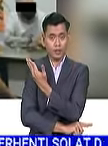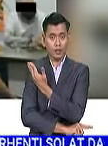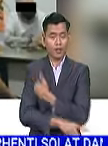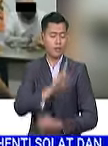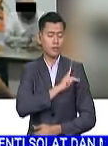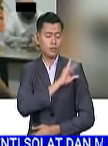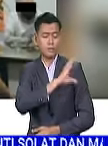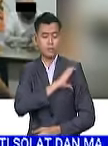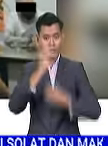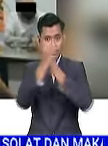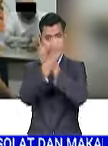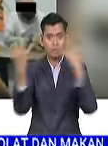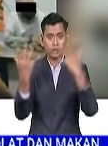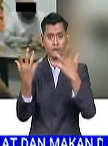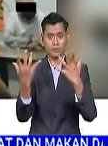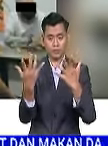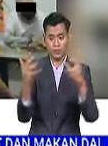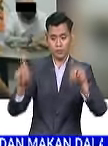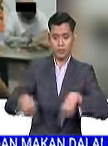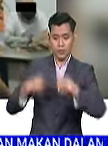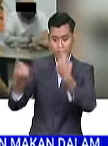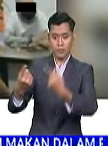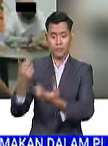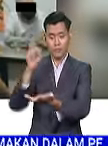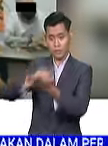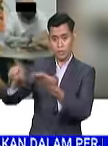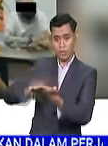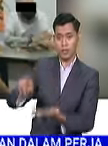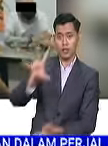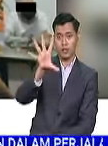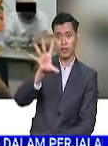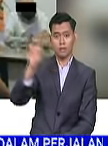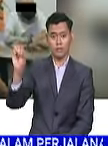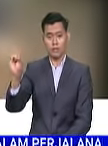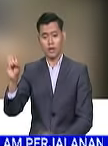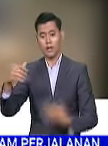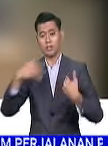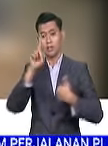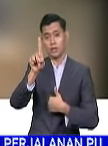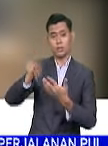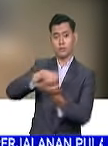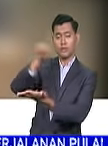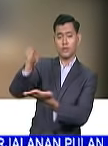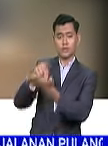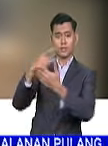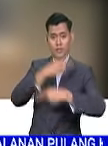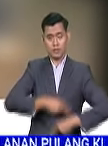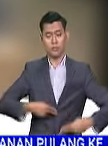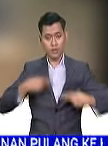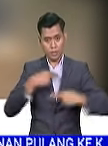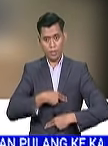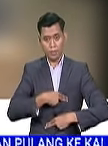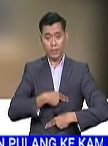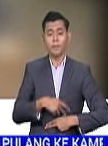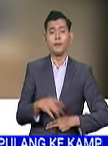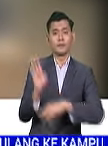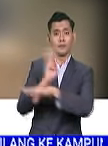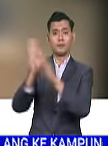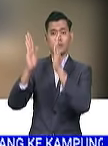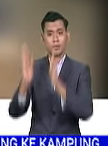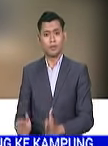kenyataan memberitahu serbuan pertama melibatkan pemeriksaan ke atas 50 orang di sebuah pusat hiburan di Stulang Laut. Seorang ahli